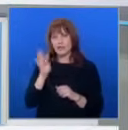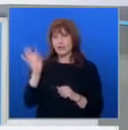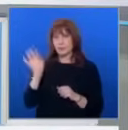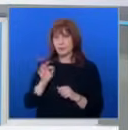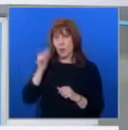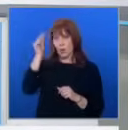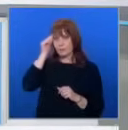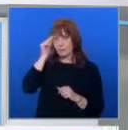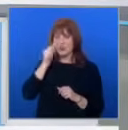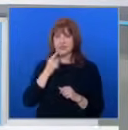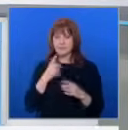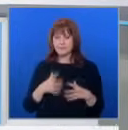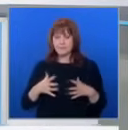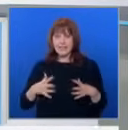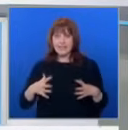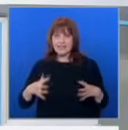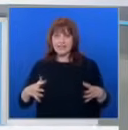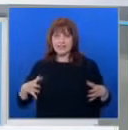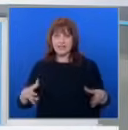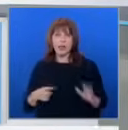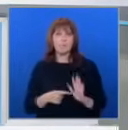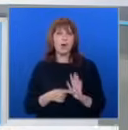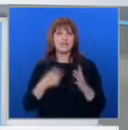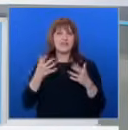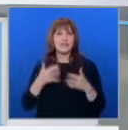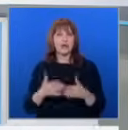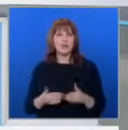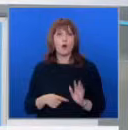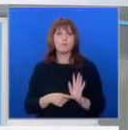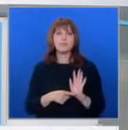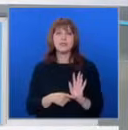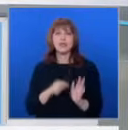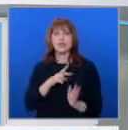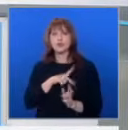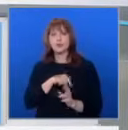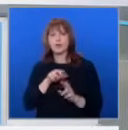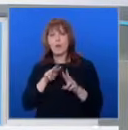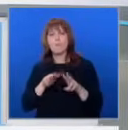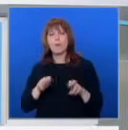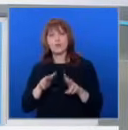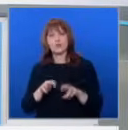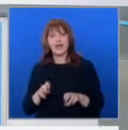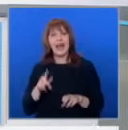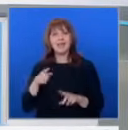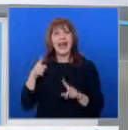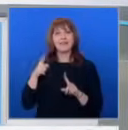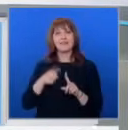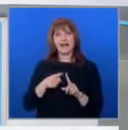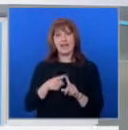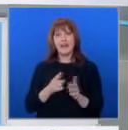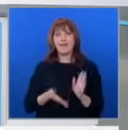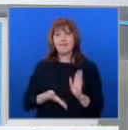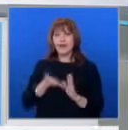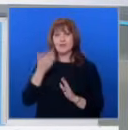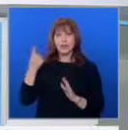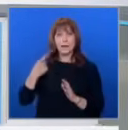40% от българите са с затлъстяване, показват данните от представително социологическо проучване на агенция Тренд, а с